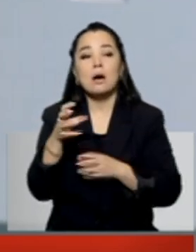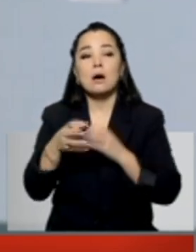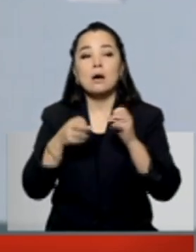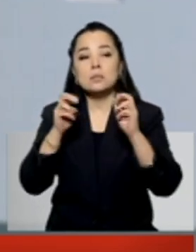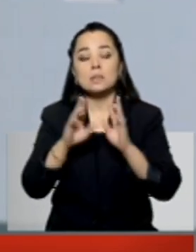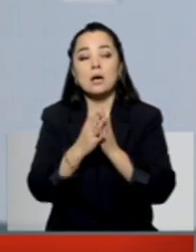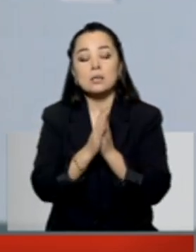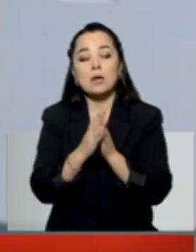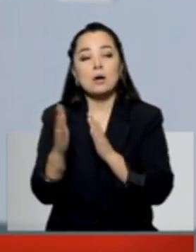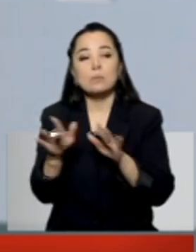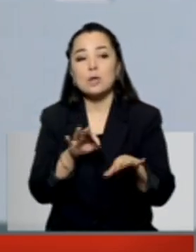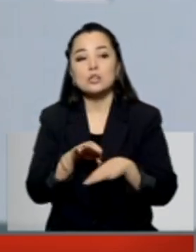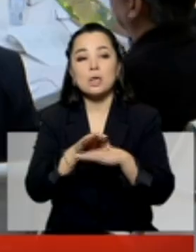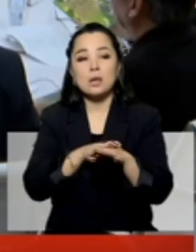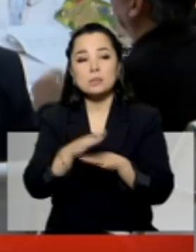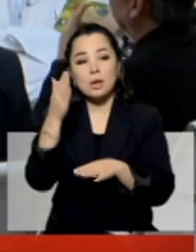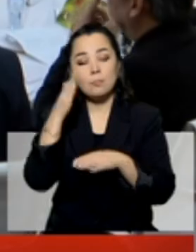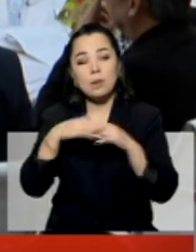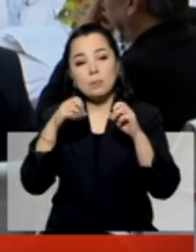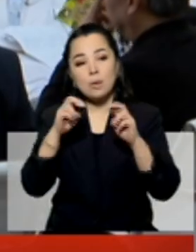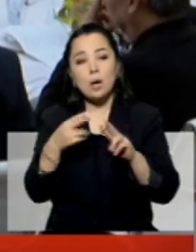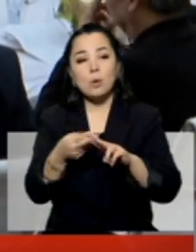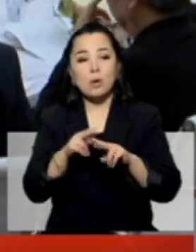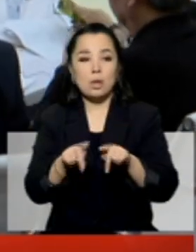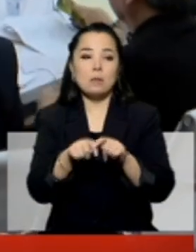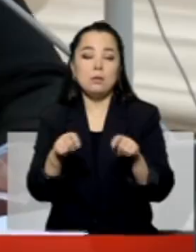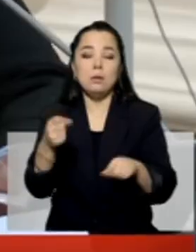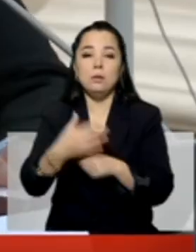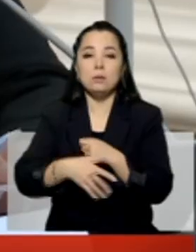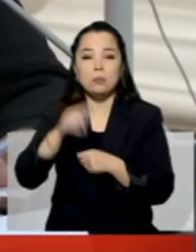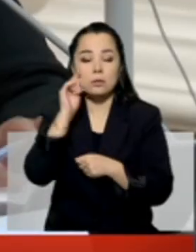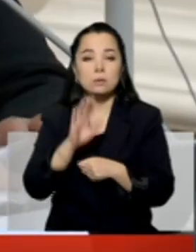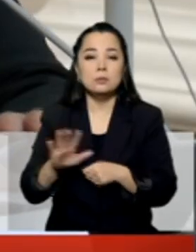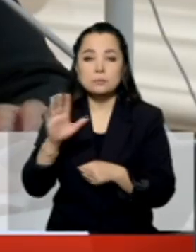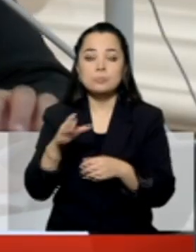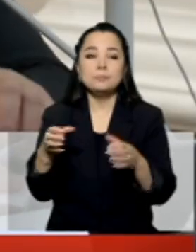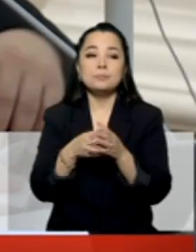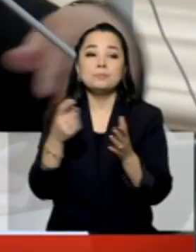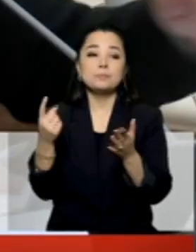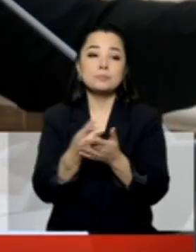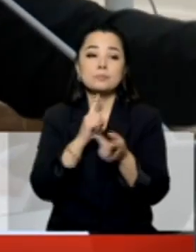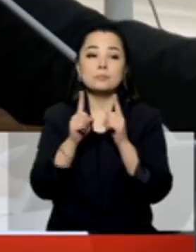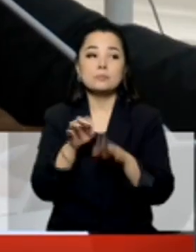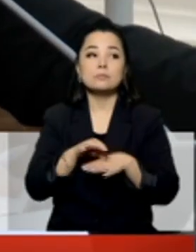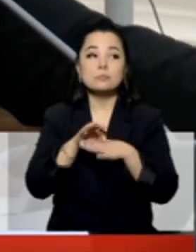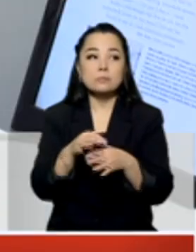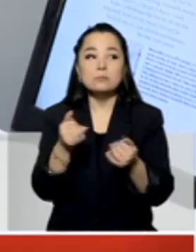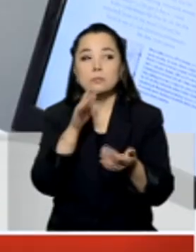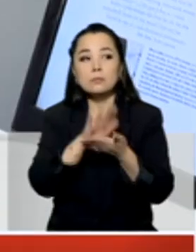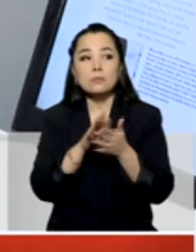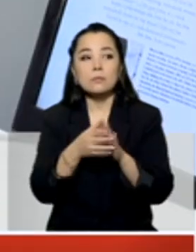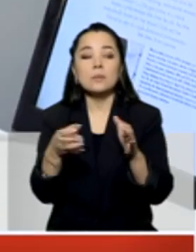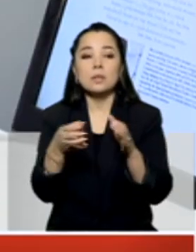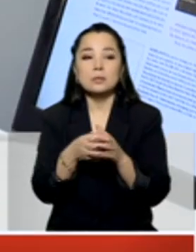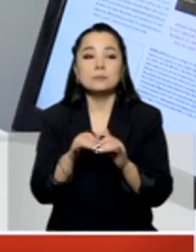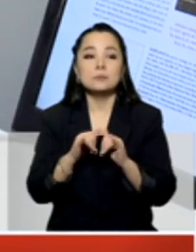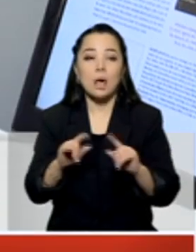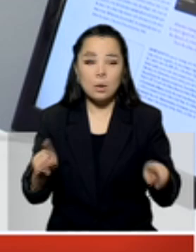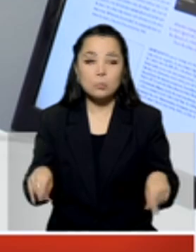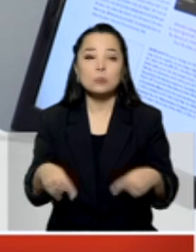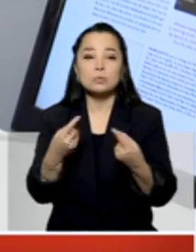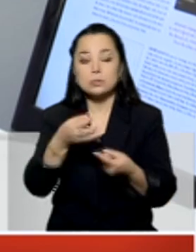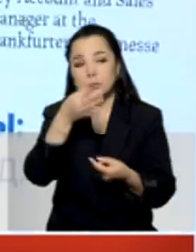кітап шарасының мамандары осындай пікір білдірді. Олар Орталық Азияда тұңғыш рет семинар өткізіп, саладағы заманауи үрдістерді дамыту